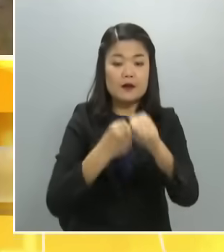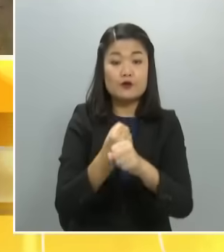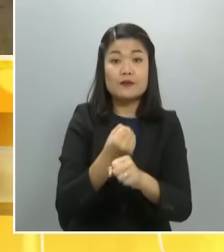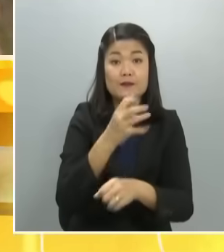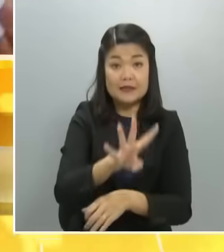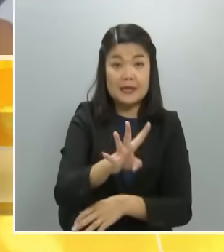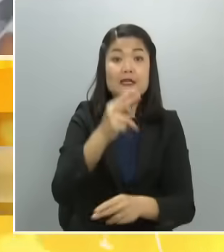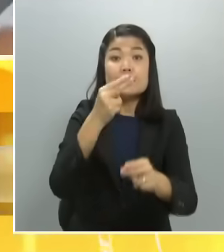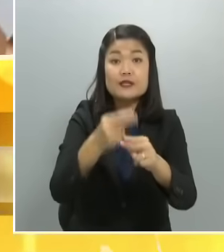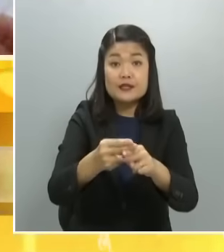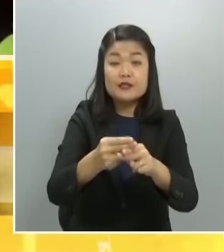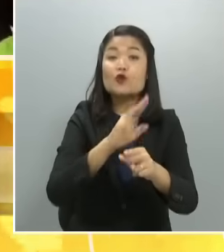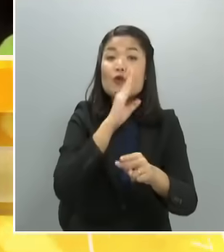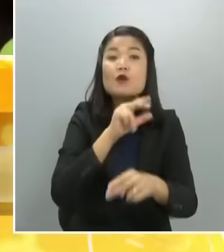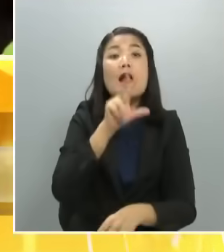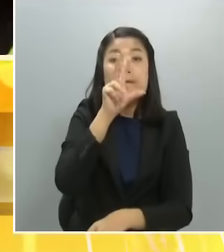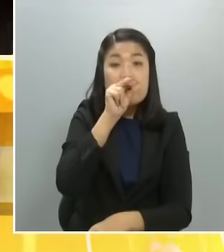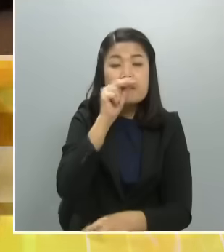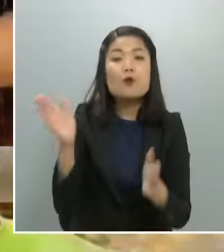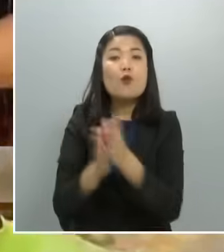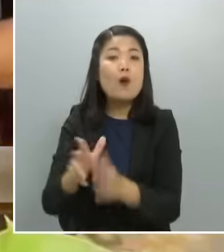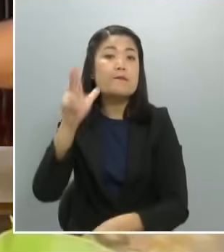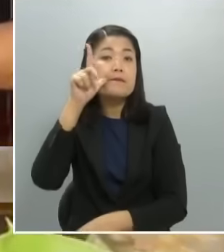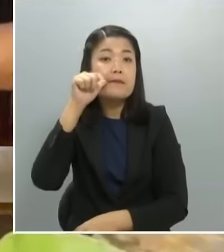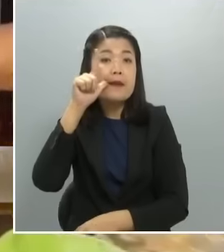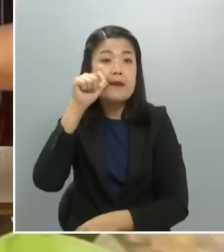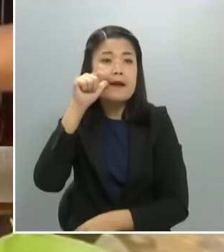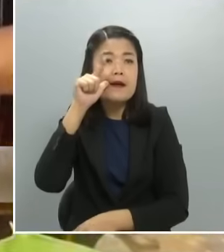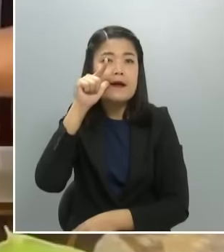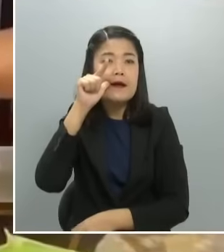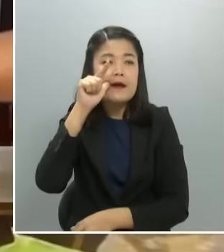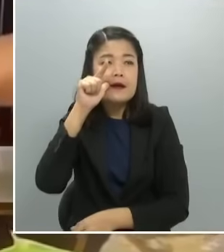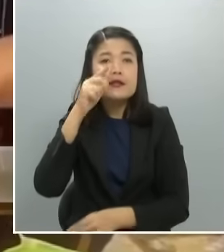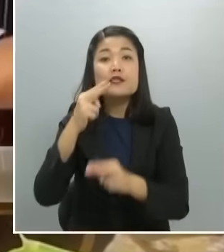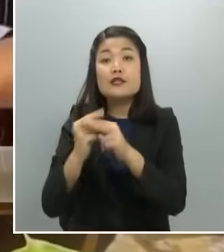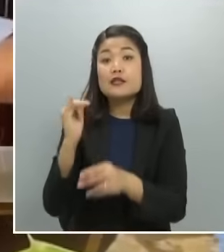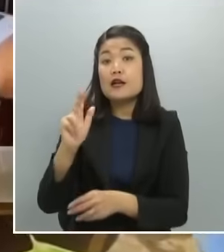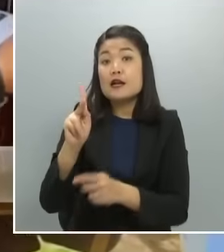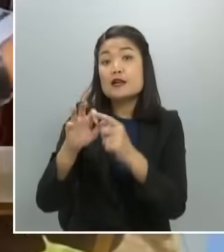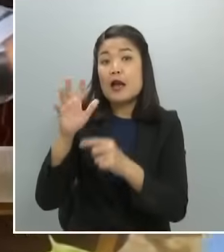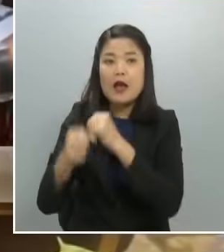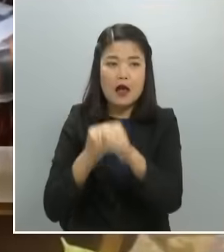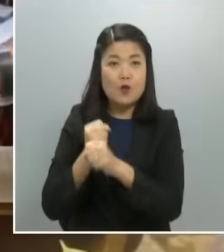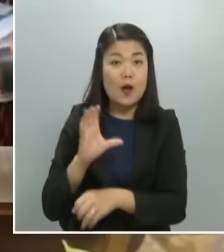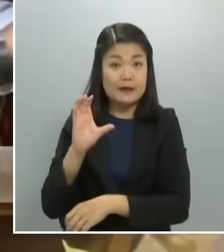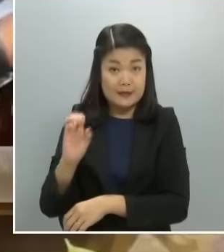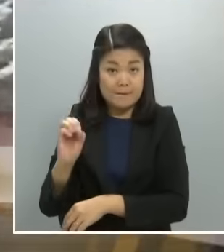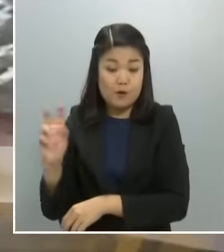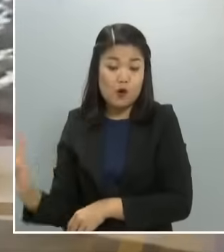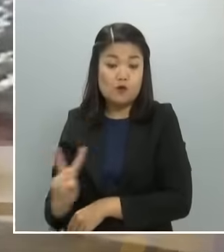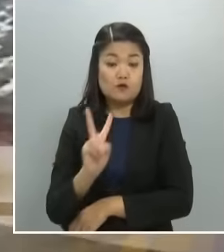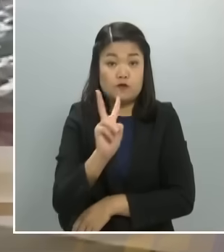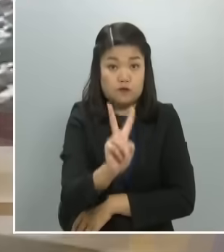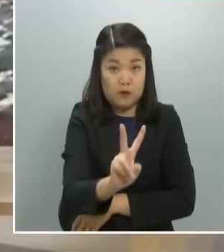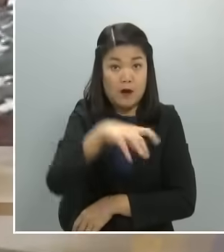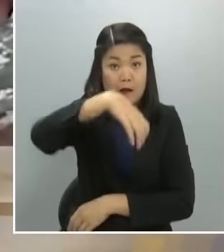นามสมมุติเนี่ย ไปพร้อมกับคุณแม่นะคะใช้ชื่อนามสมมุติว่าคุณไก่อายุ50ปีค่ะไปที่สภ.เพค่ะที่จังหวัดระ